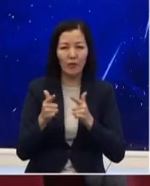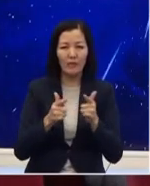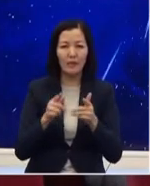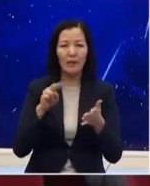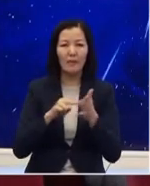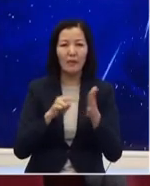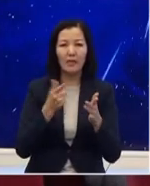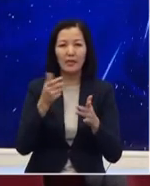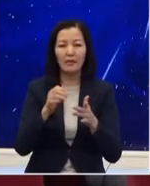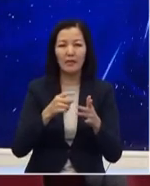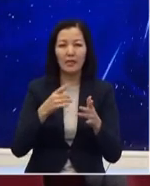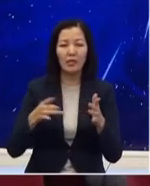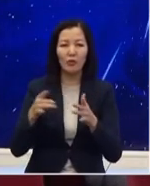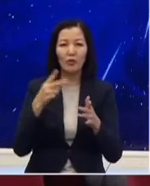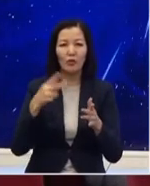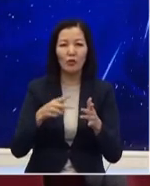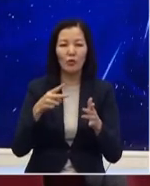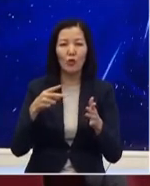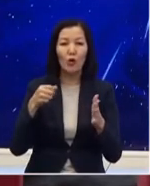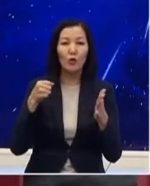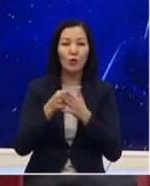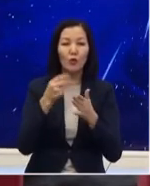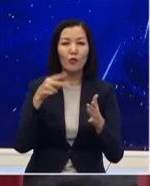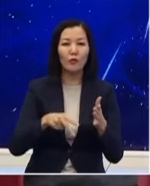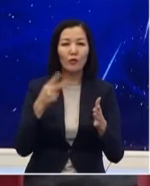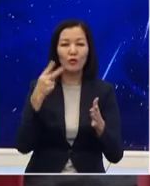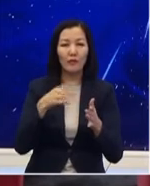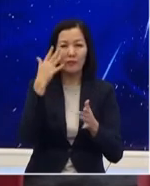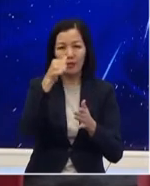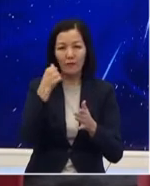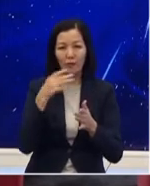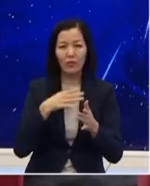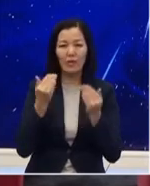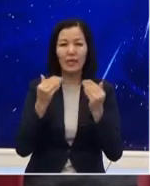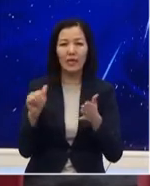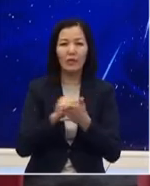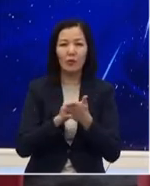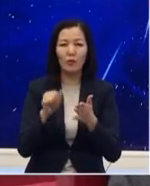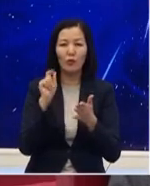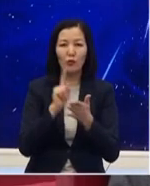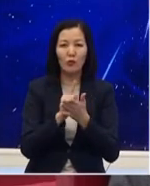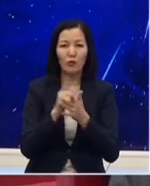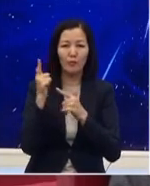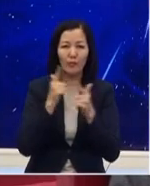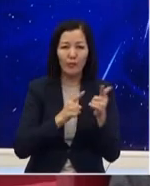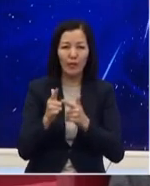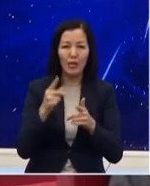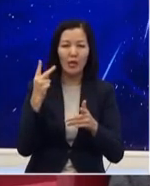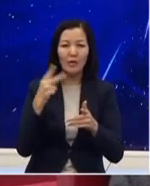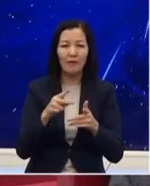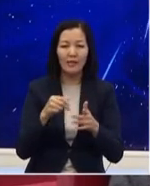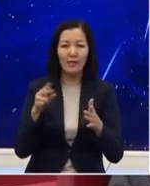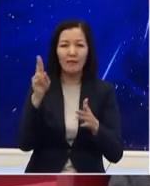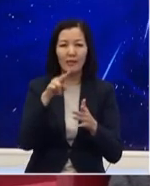и подготовить план газификации региона до 2025 года. Данный документ должен быть разработан до